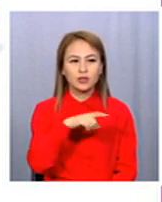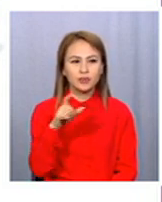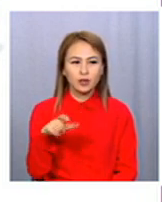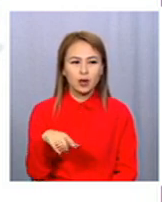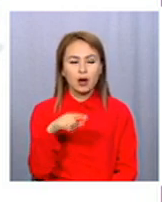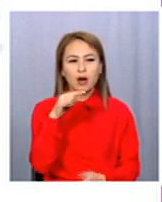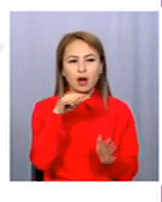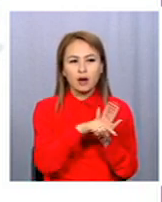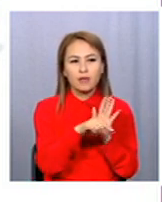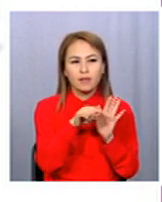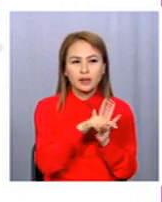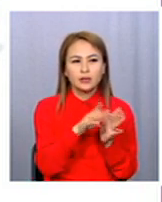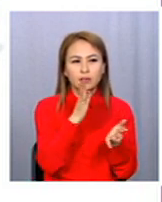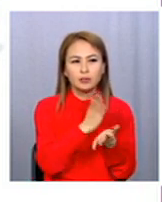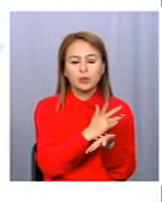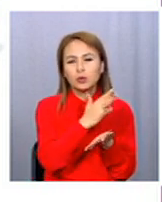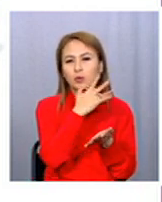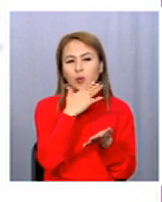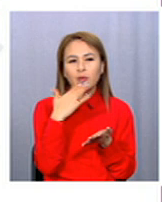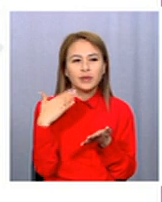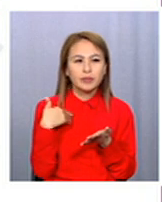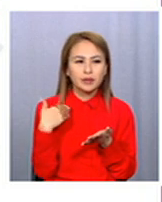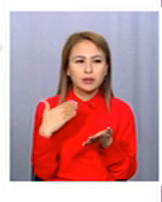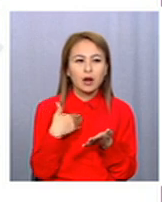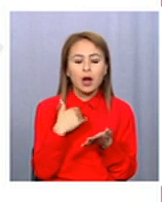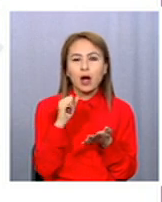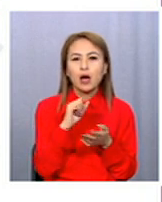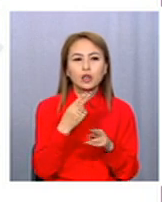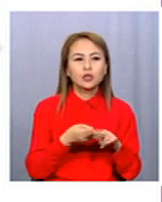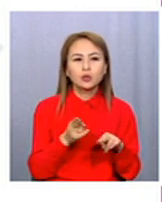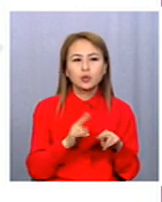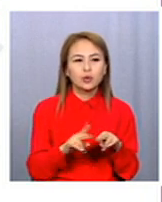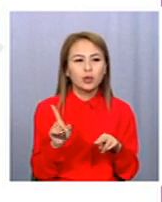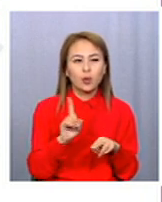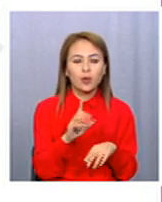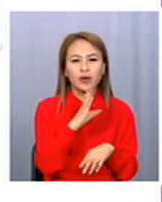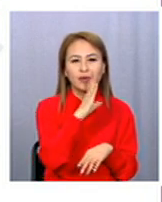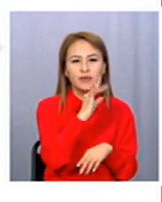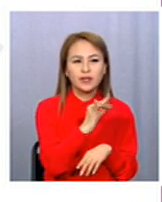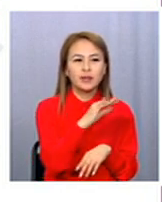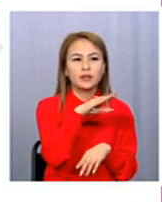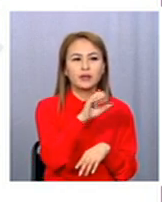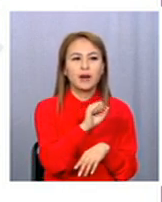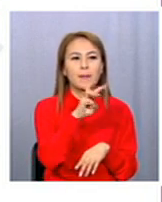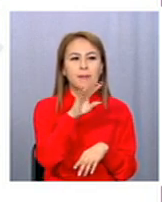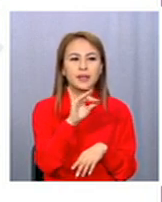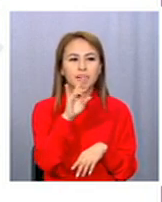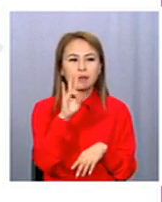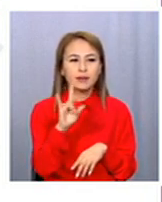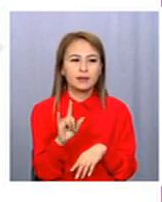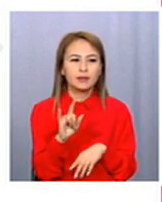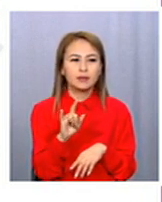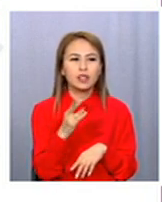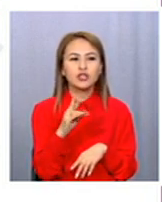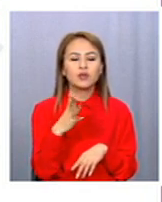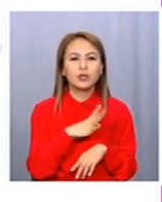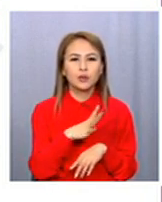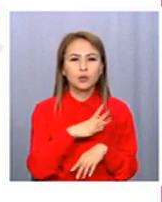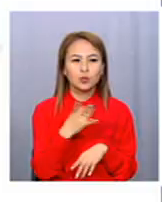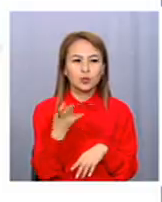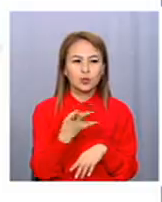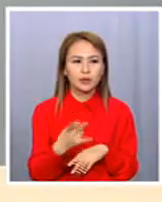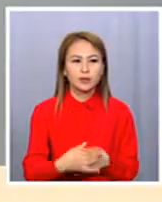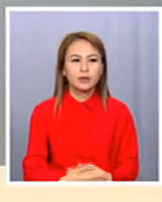овощах и фруктах много витаминов. А что такое витамины? Для чего они